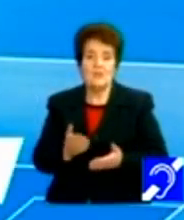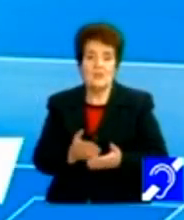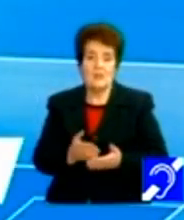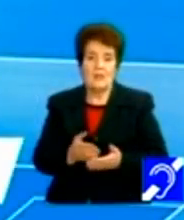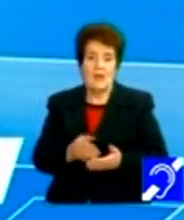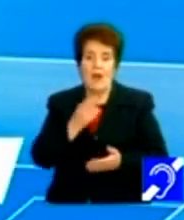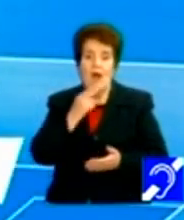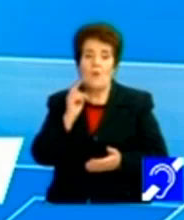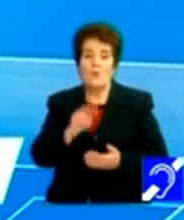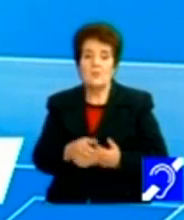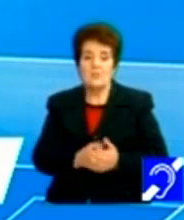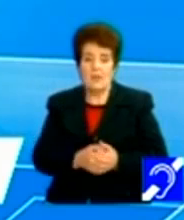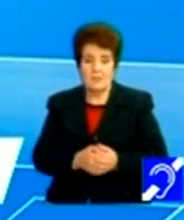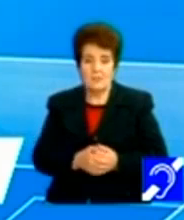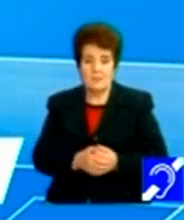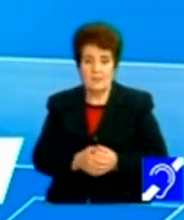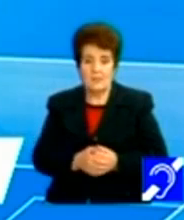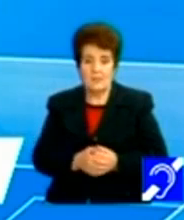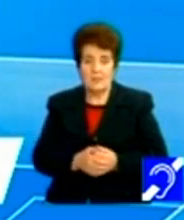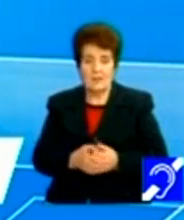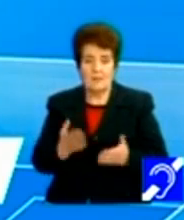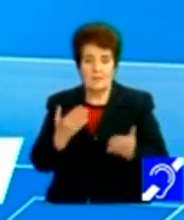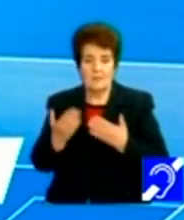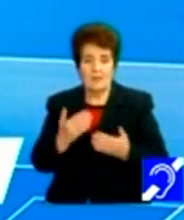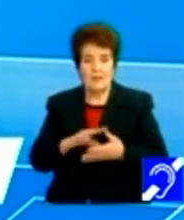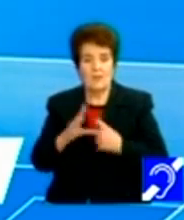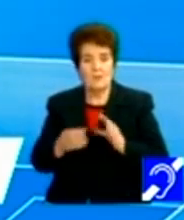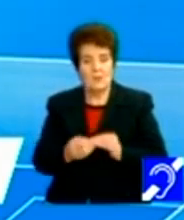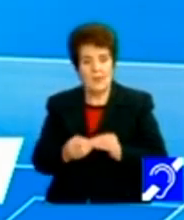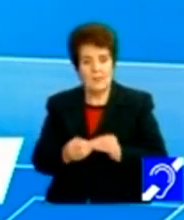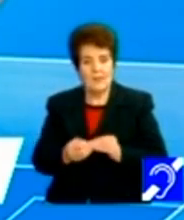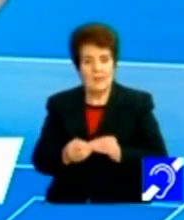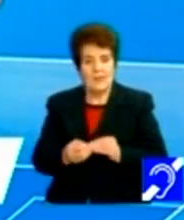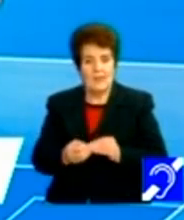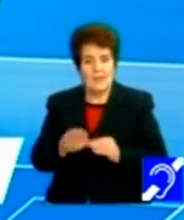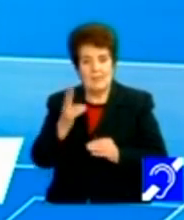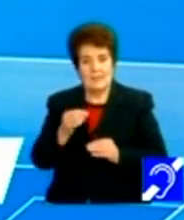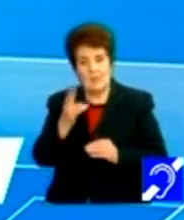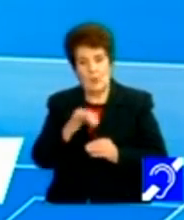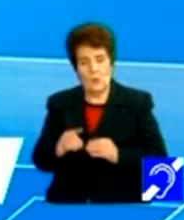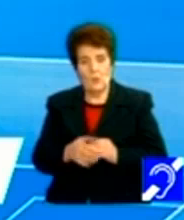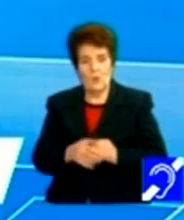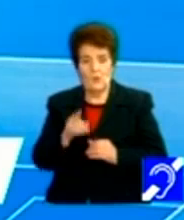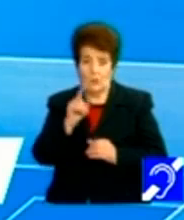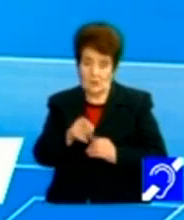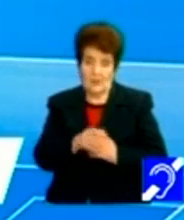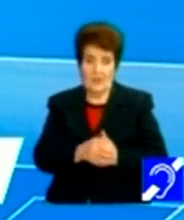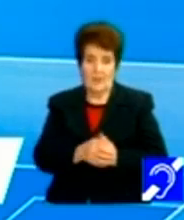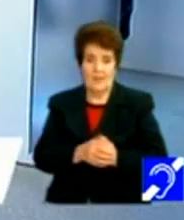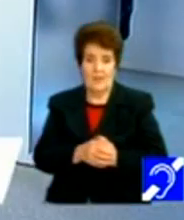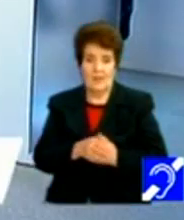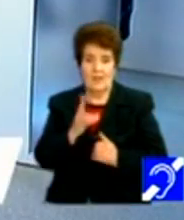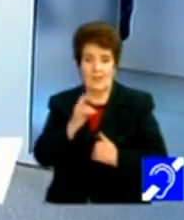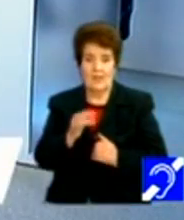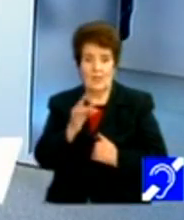critică, de ce spuneți despre toți că nu sunt buni, am înțeles, că nu vă place niciunul? Răspunde domnul Țicu și vreau să aflu și de la domnul